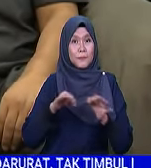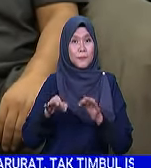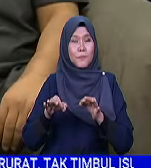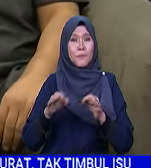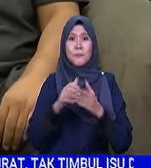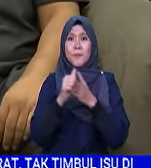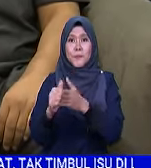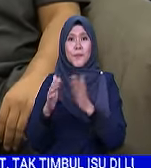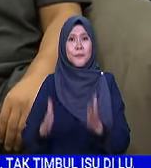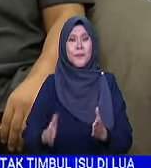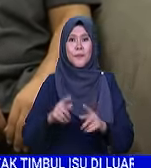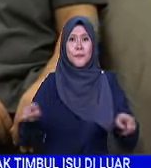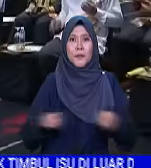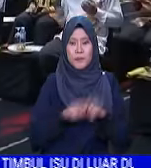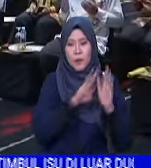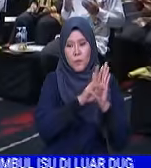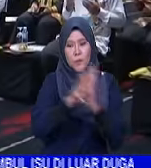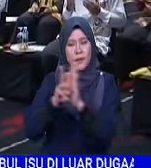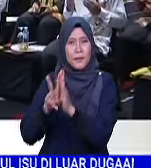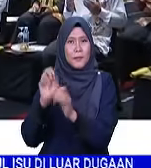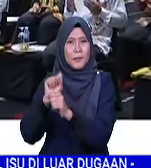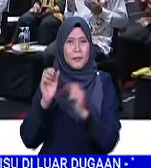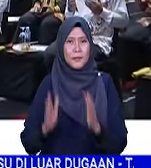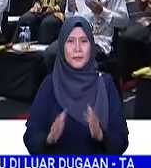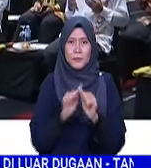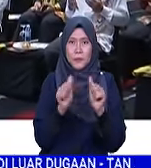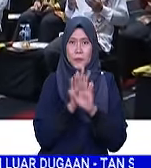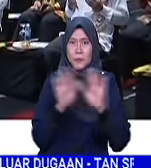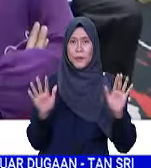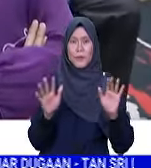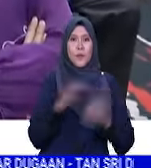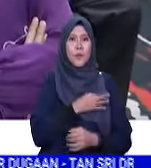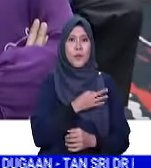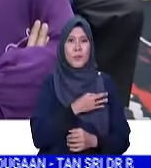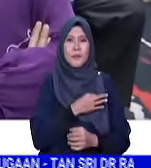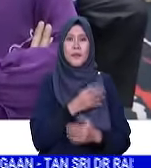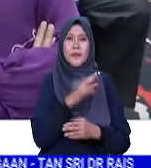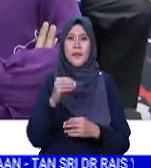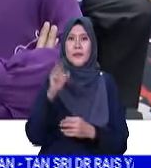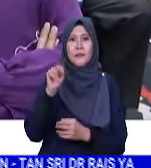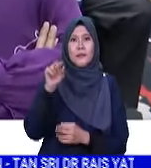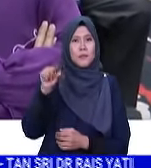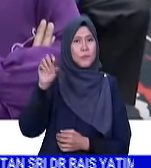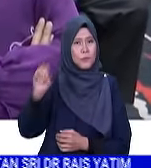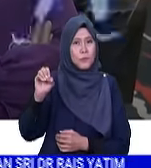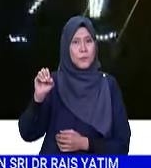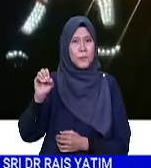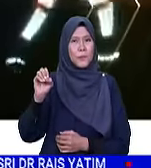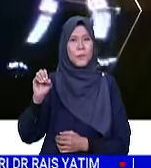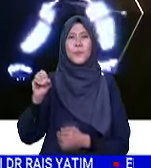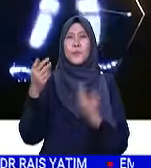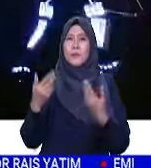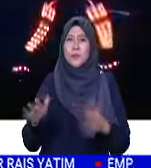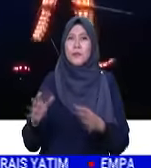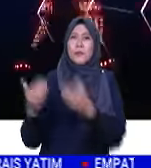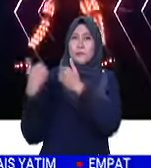selain pemimpin tempatan, wakil-wakil golongan petugas barisan hadapan, sukarelawan dan badan bukan kerajaan NGO yang